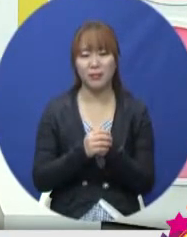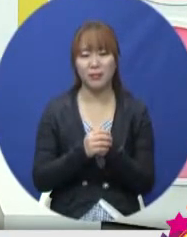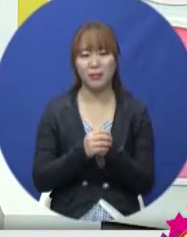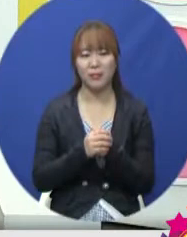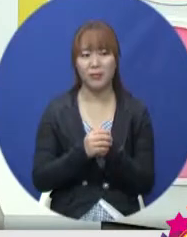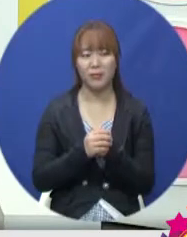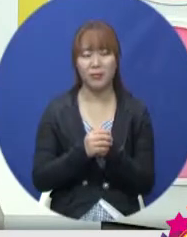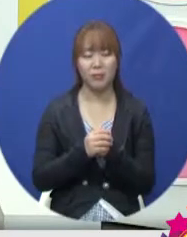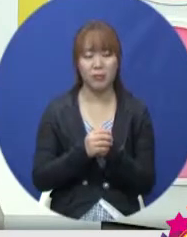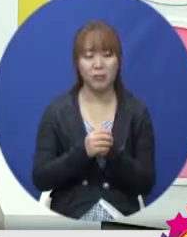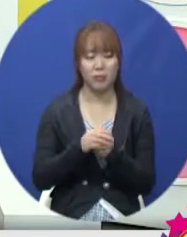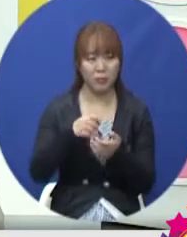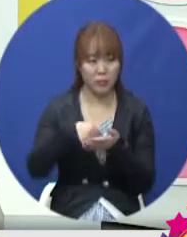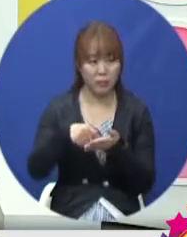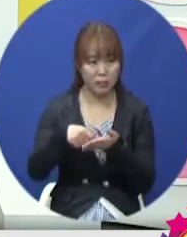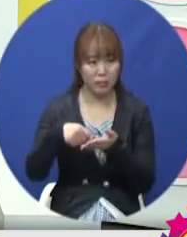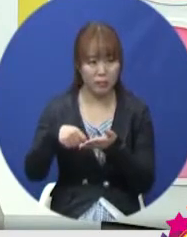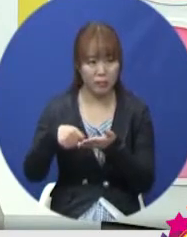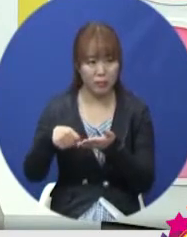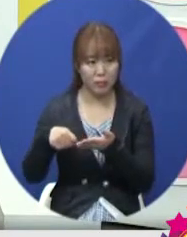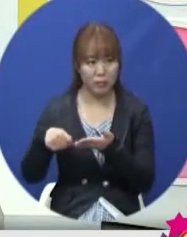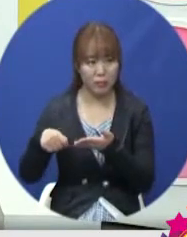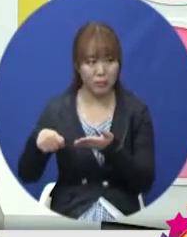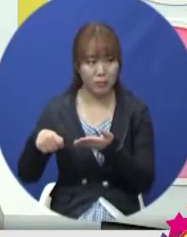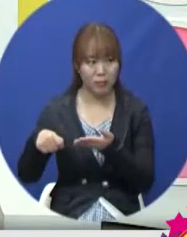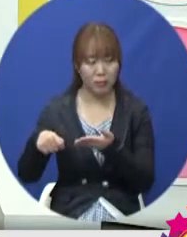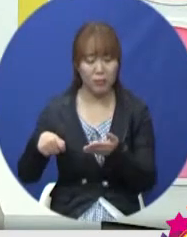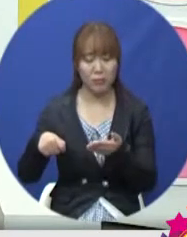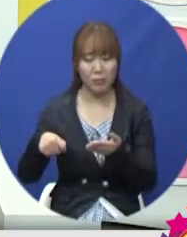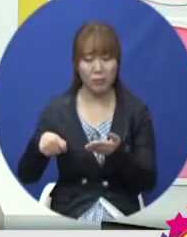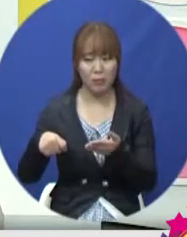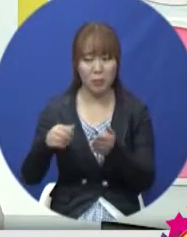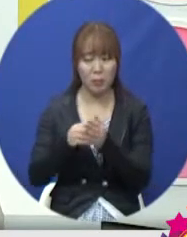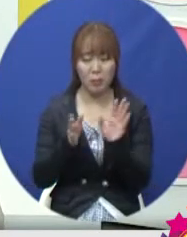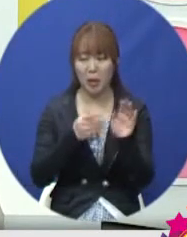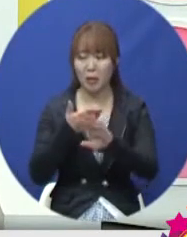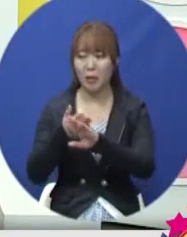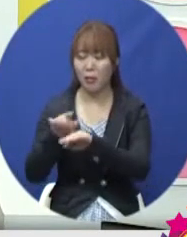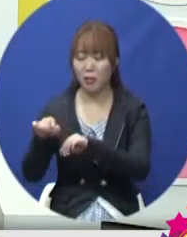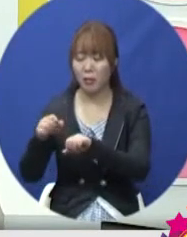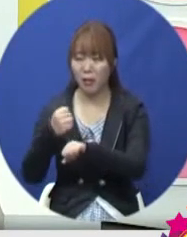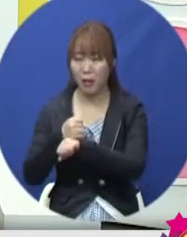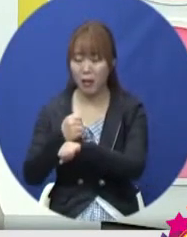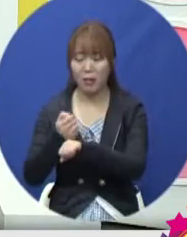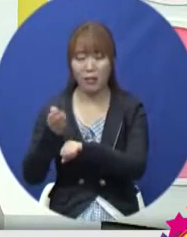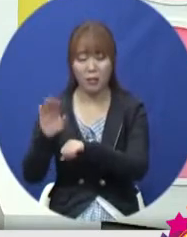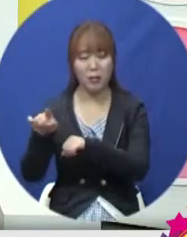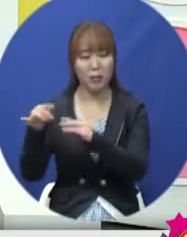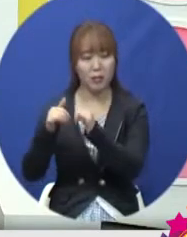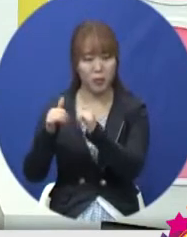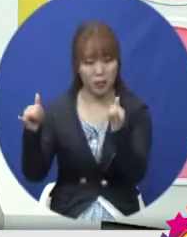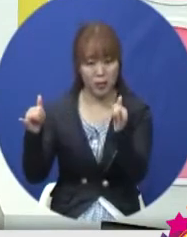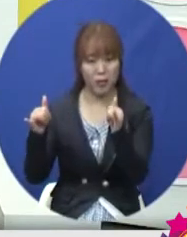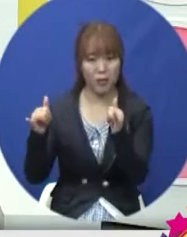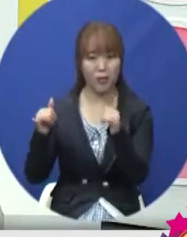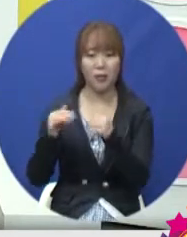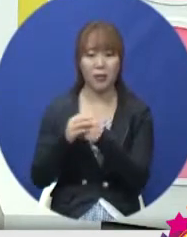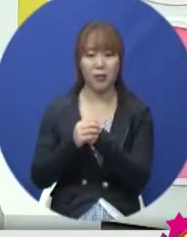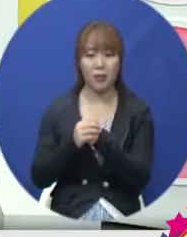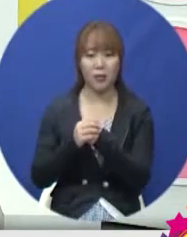절필을 하고 난 뒤에 지금 이제 딴 거를 해요. 그랬더니 근데 이제 그분하고 이제 이게 이제